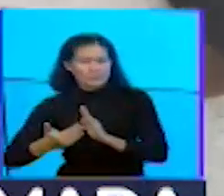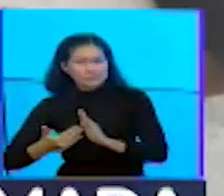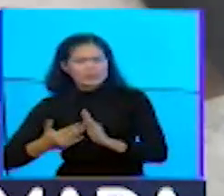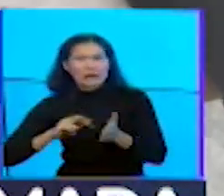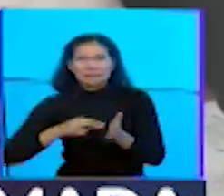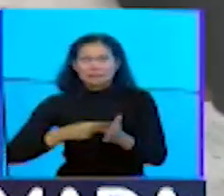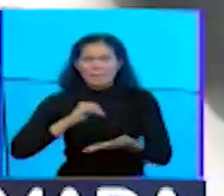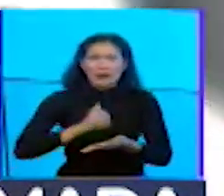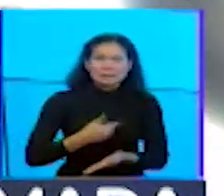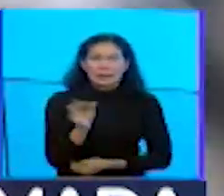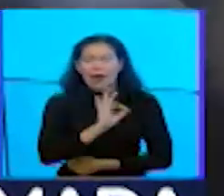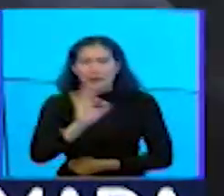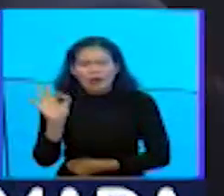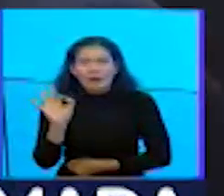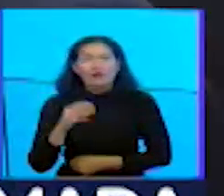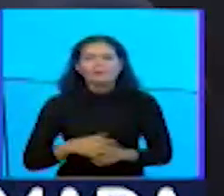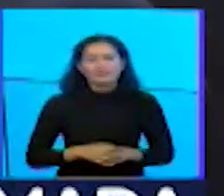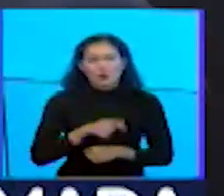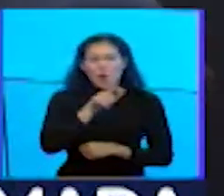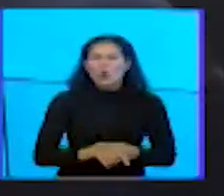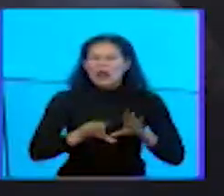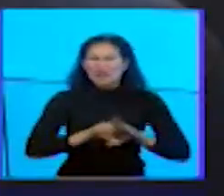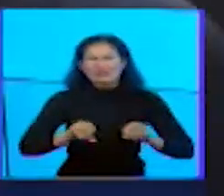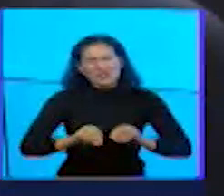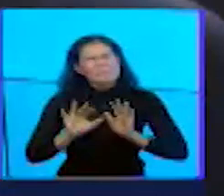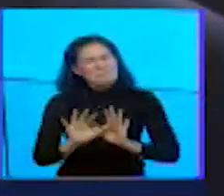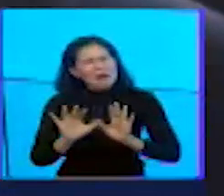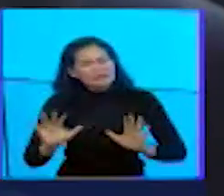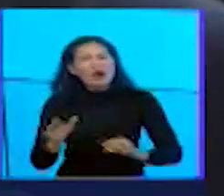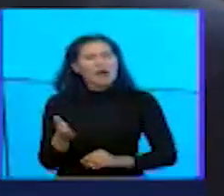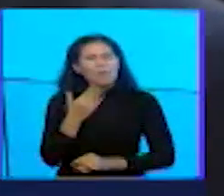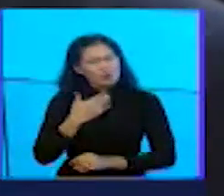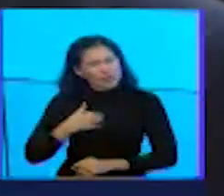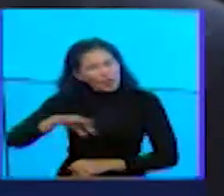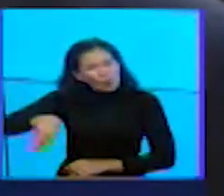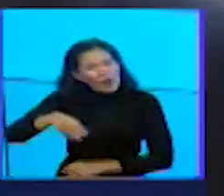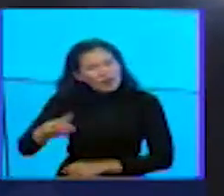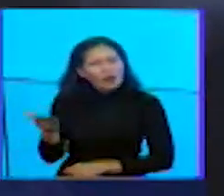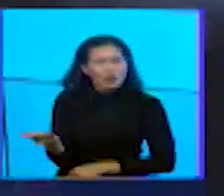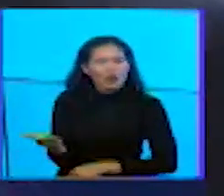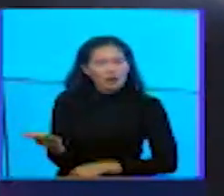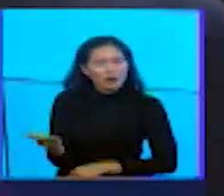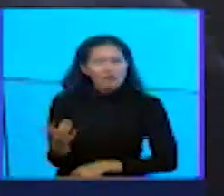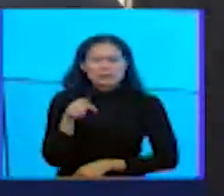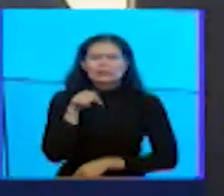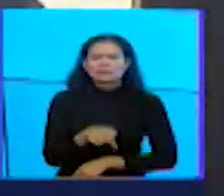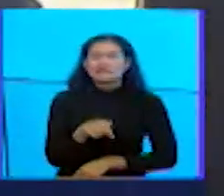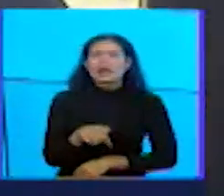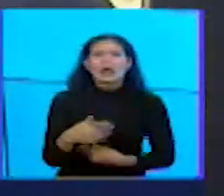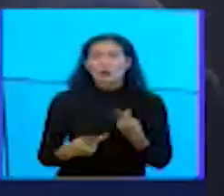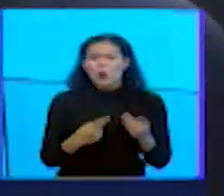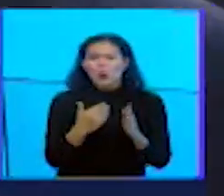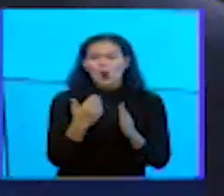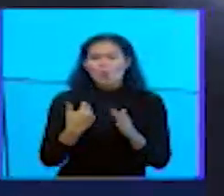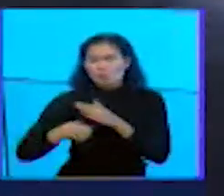ada penghasilan. Karyawan banyak ya, punya keluarga gitu. Sekarang kan kalau perlu dilarang mudik